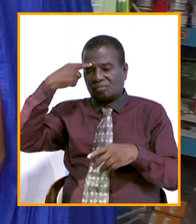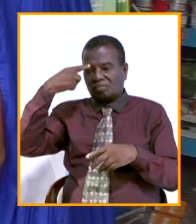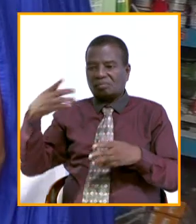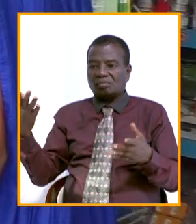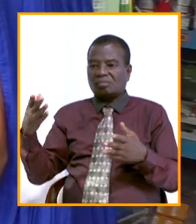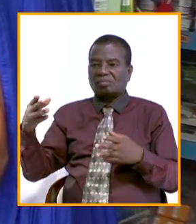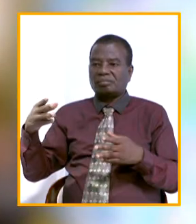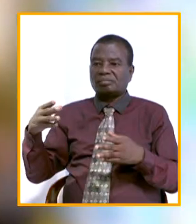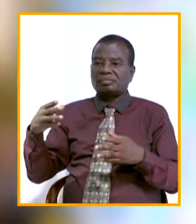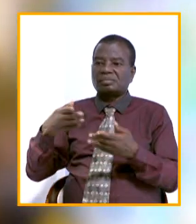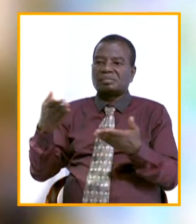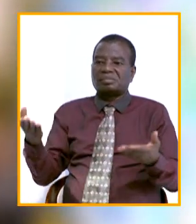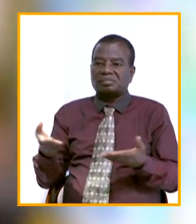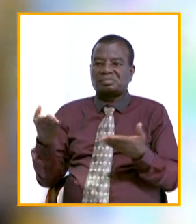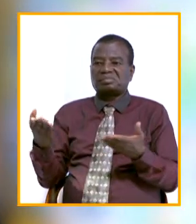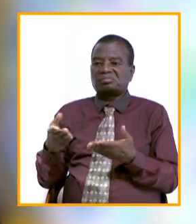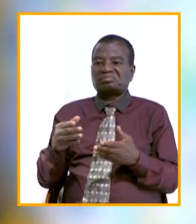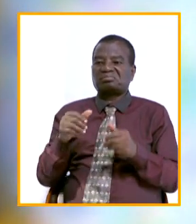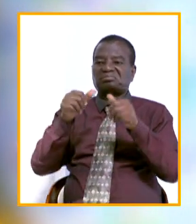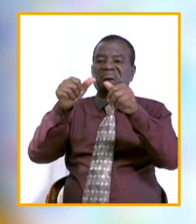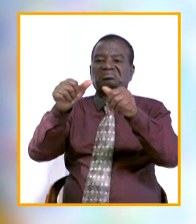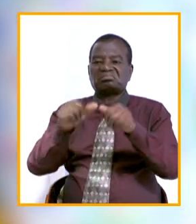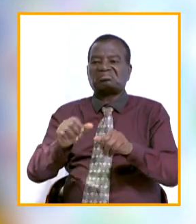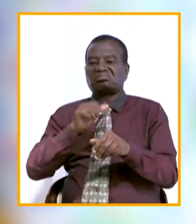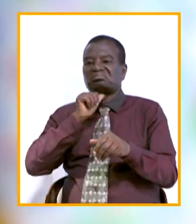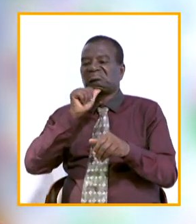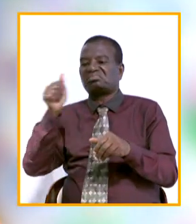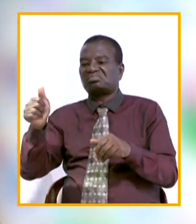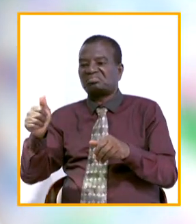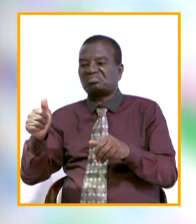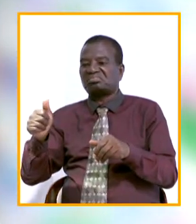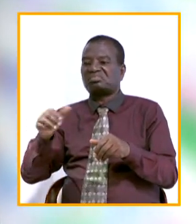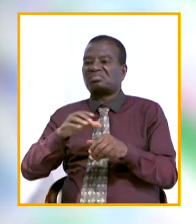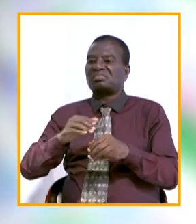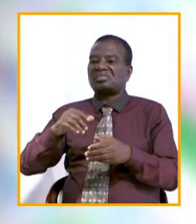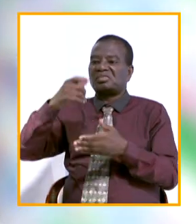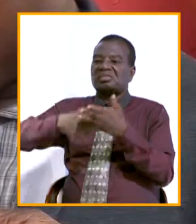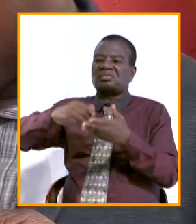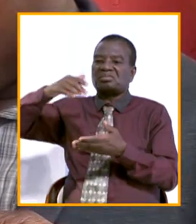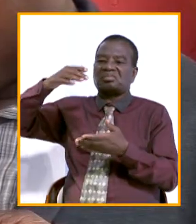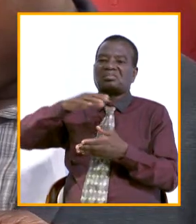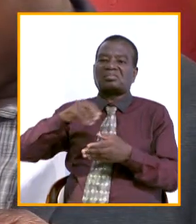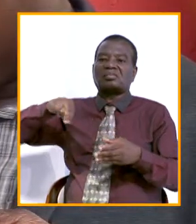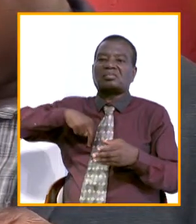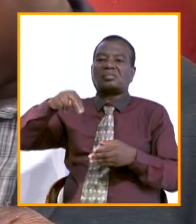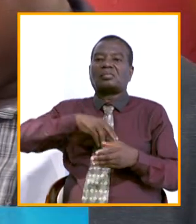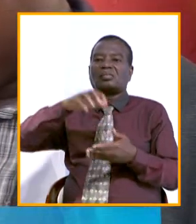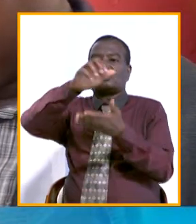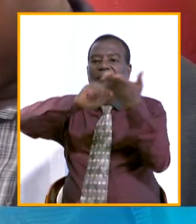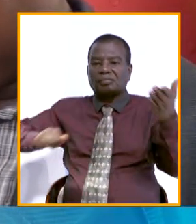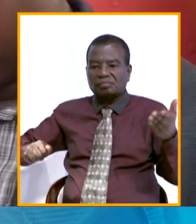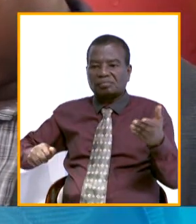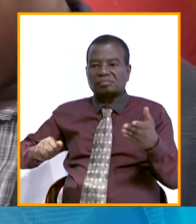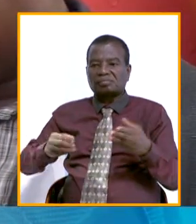le plafonnement, ni l'affichage des prix ne sont respectés et les inspecteurs sont intransigeants. Nous allons enlever les